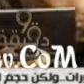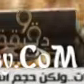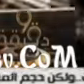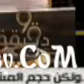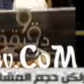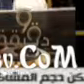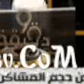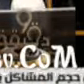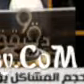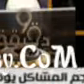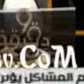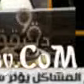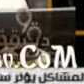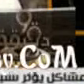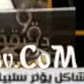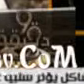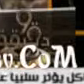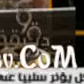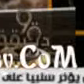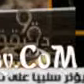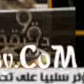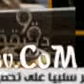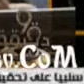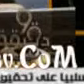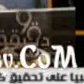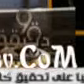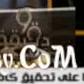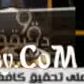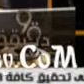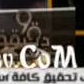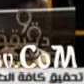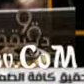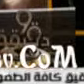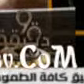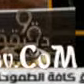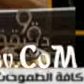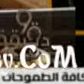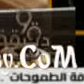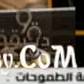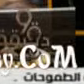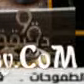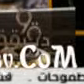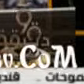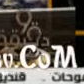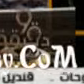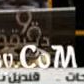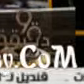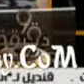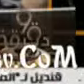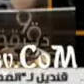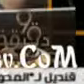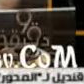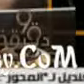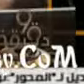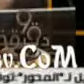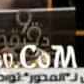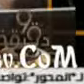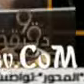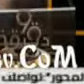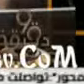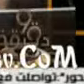للقضاه اللجنه التنسيقيه اليوم ال 30 من يونيو اعلنت عن تنظيم سلاسل بشريه بشبره